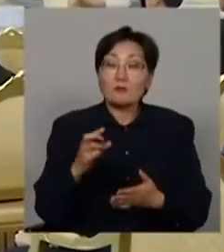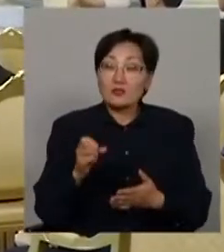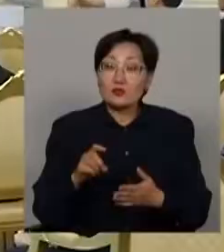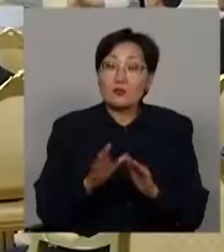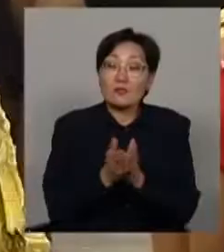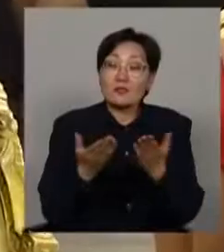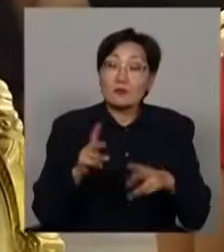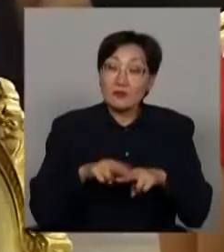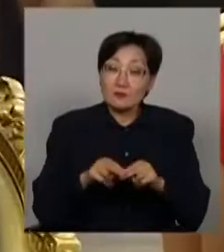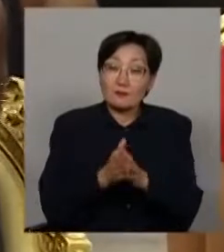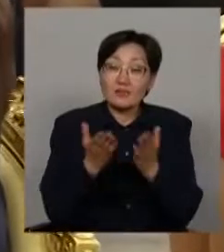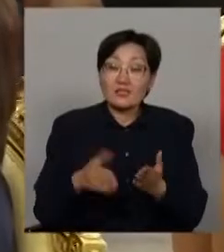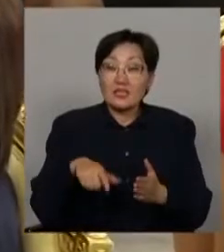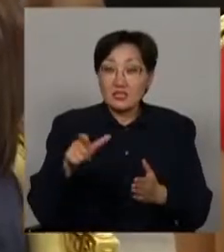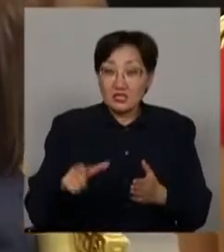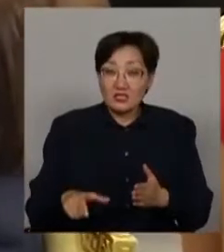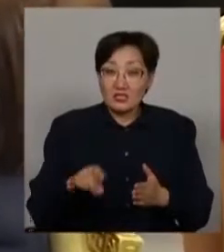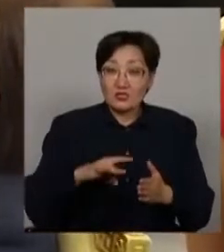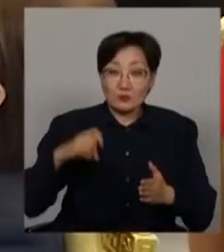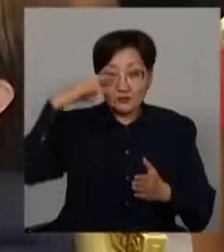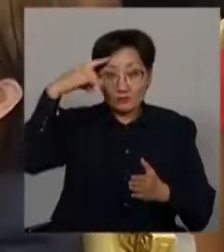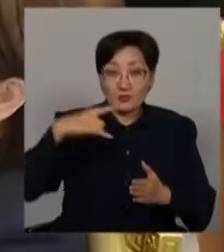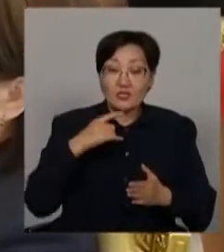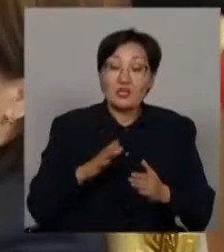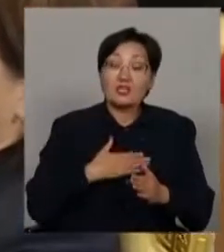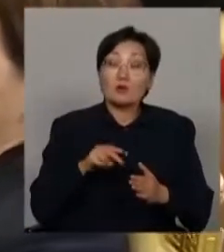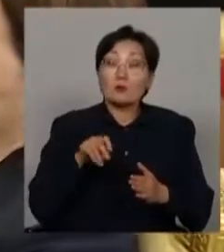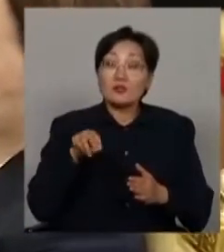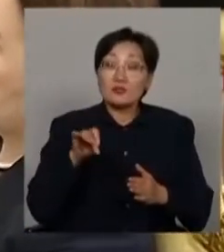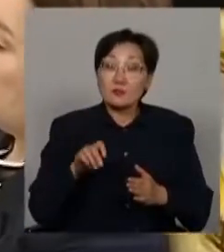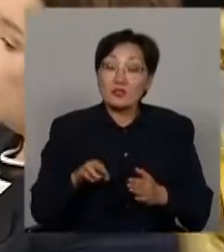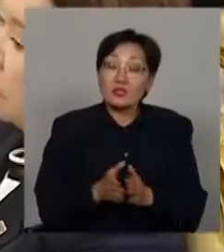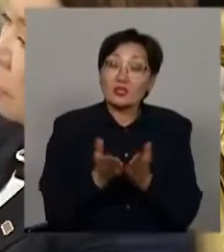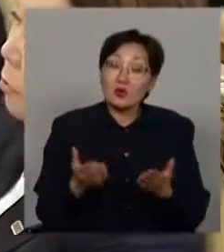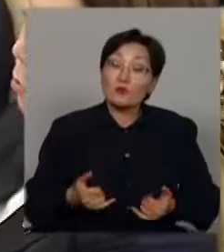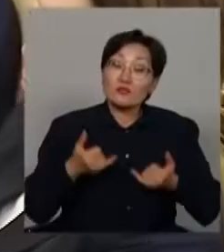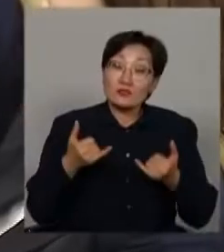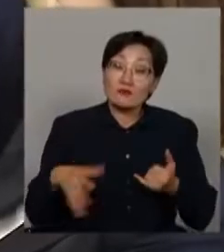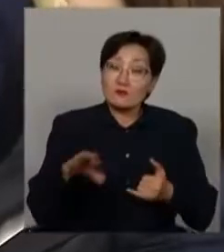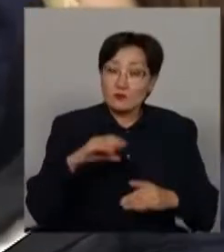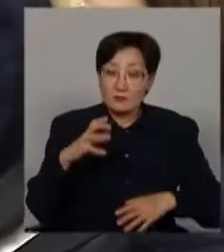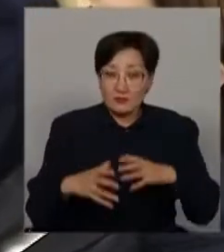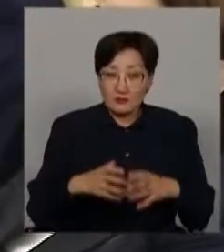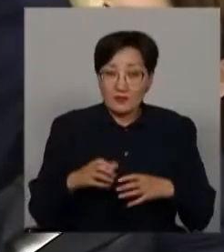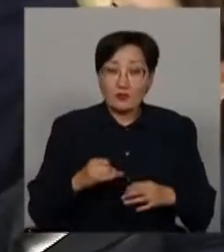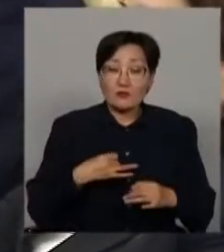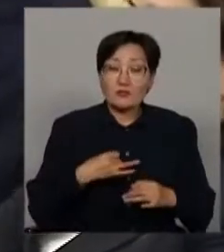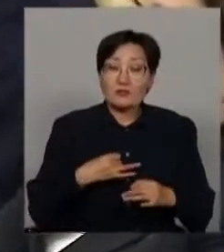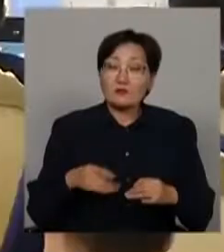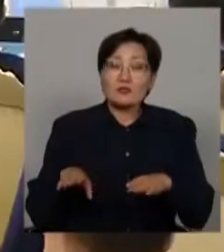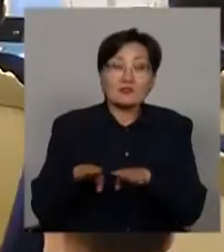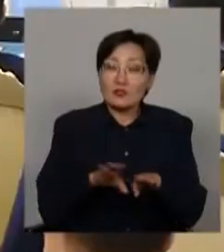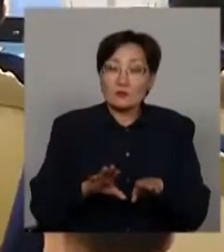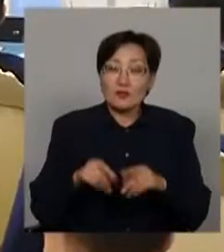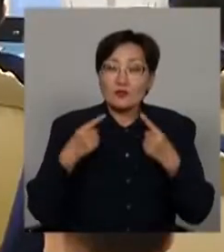паспорт гражданина Республики Казахстан. Наш паспорт уважаем во всем мире. Ему не чинятся